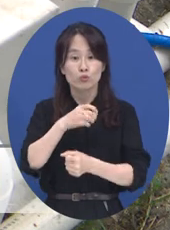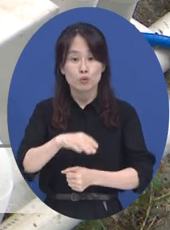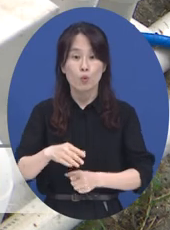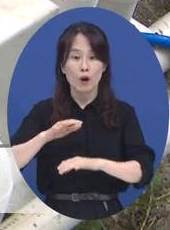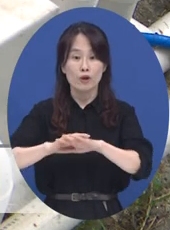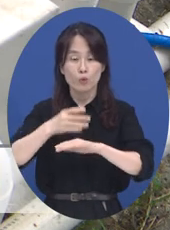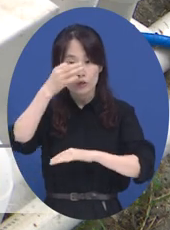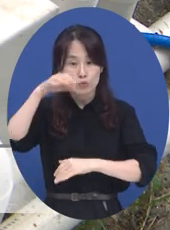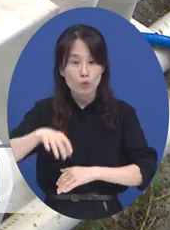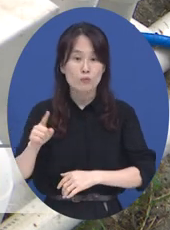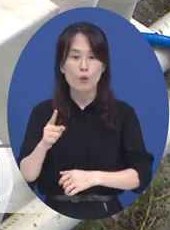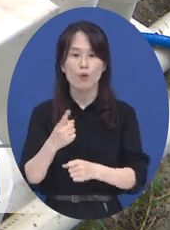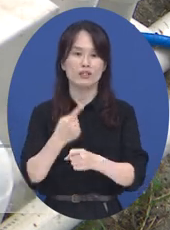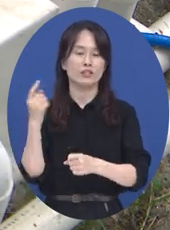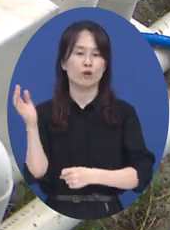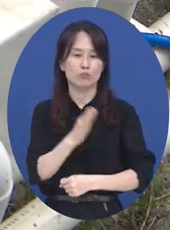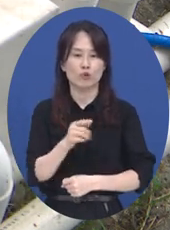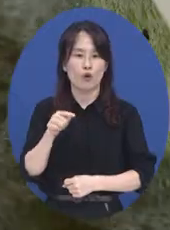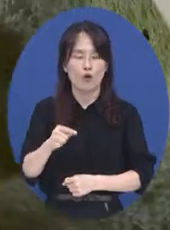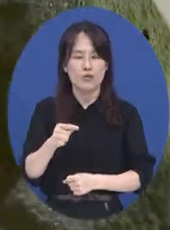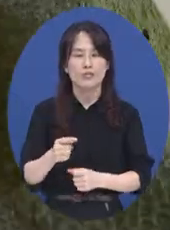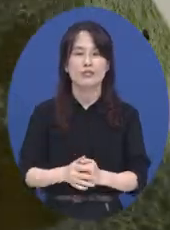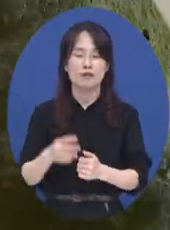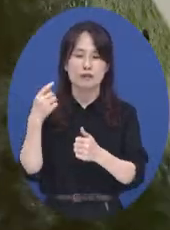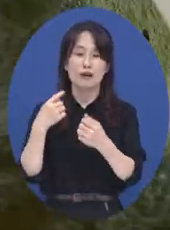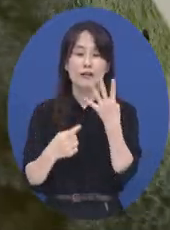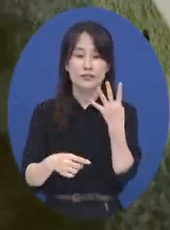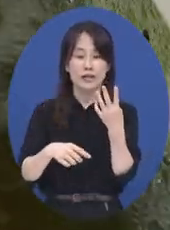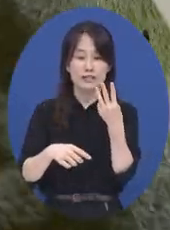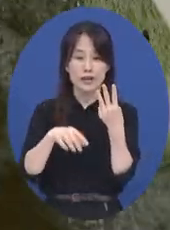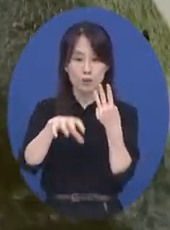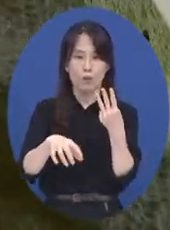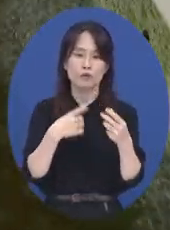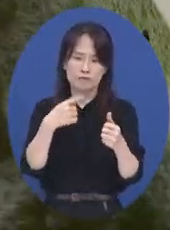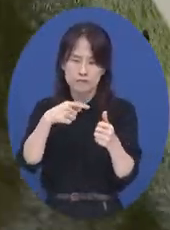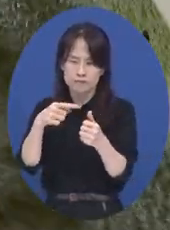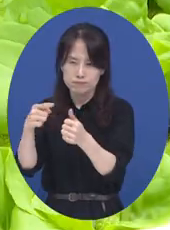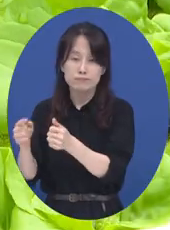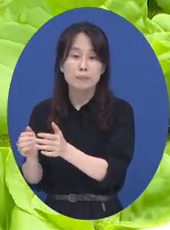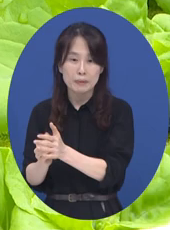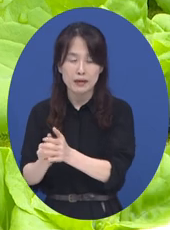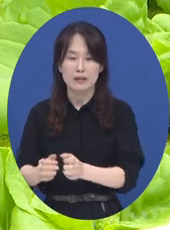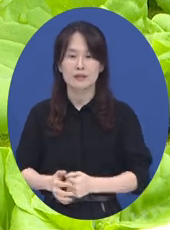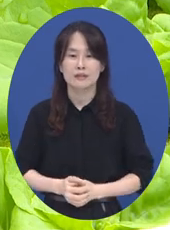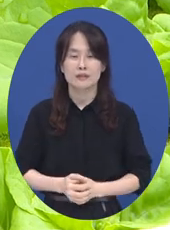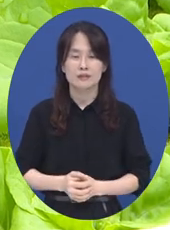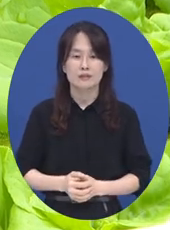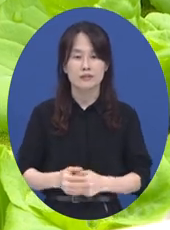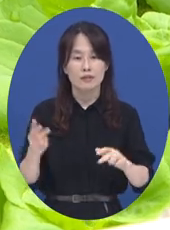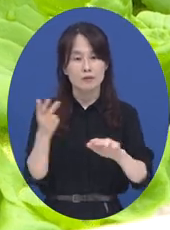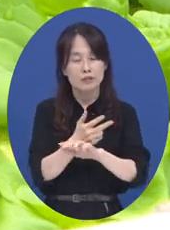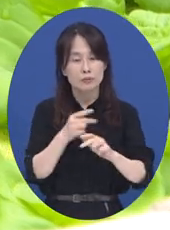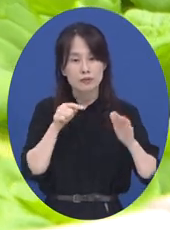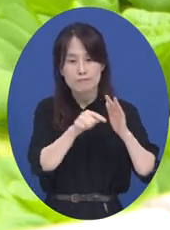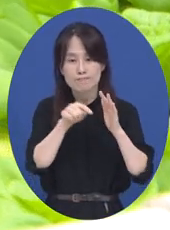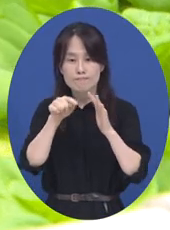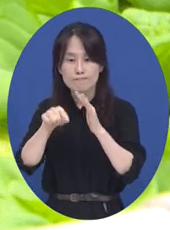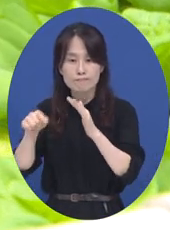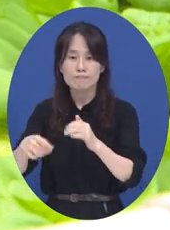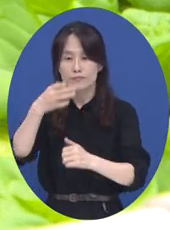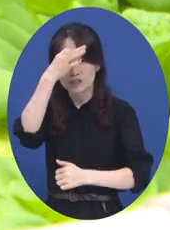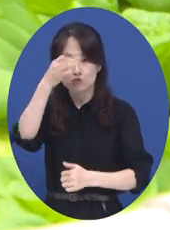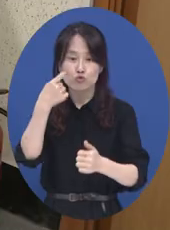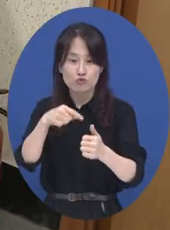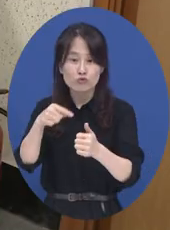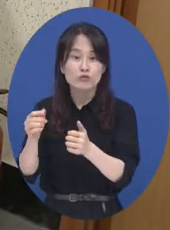농업기술원은 지난해부터 도내 아쿠아포닉스 창업농가 3곳에 기술을 보급했습니다. 도는 주마다 농가를 방문해 기술을